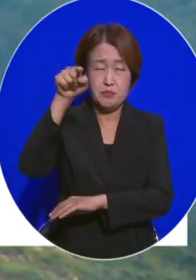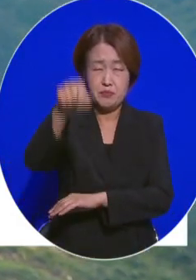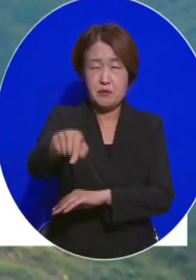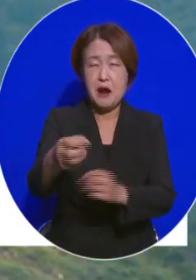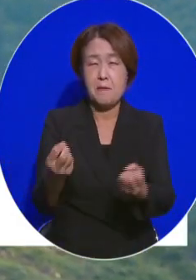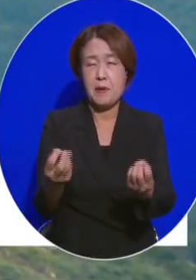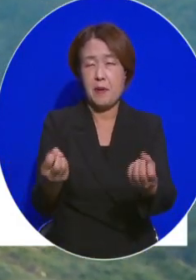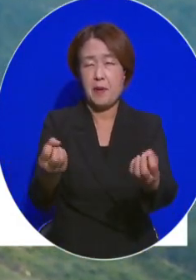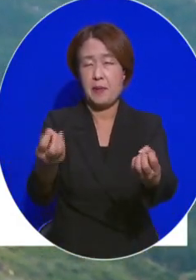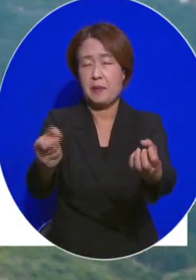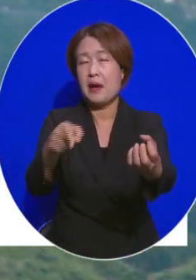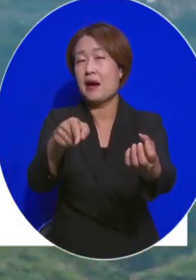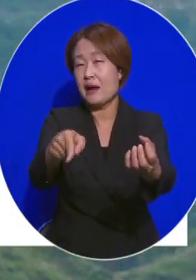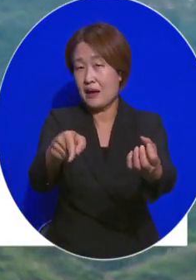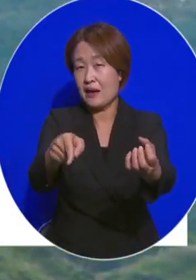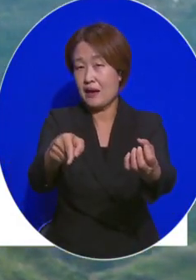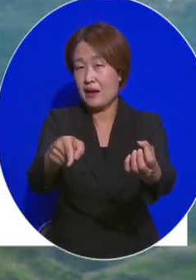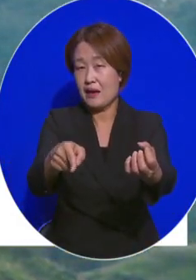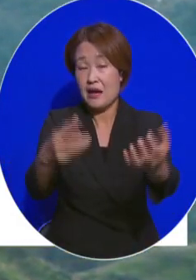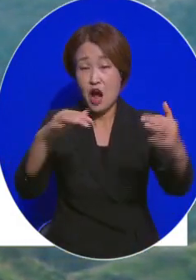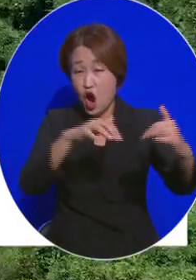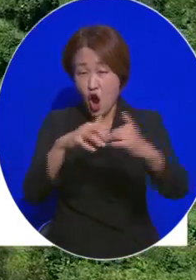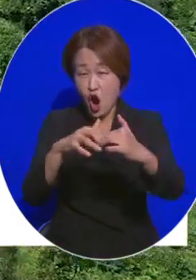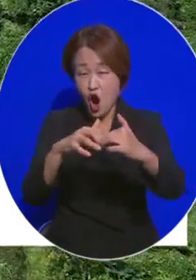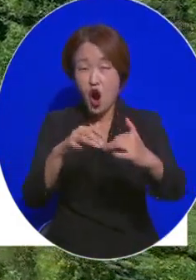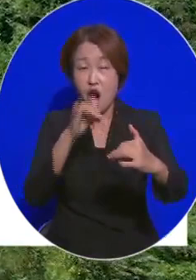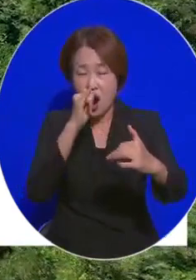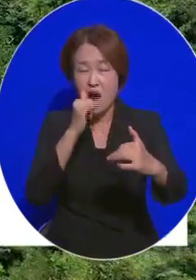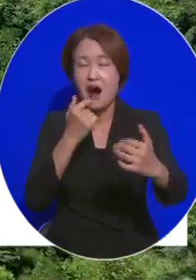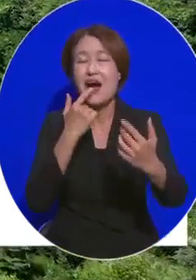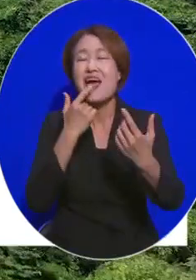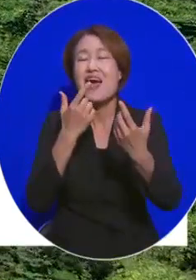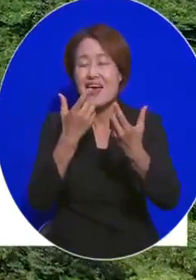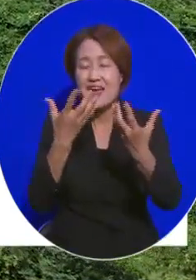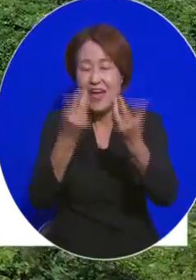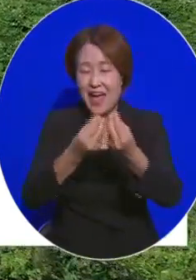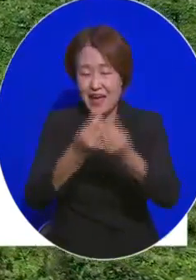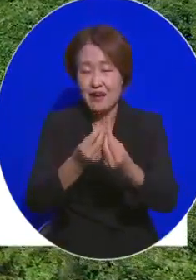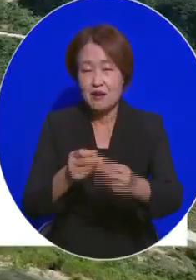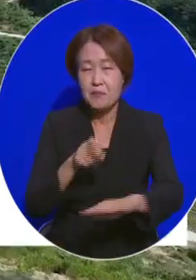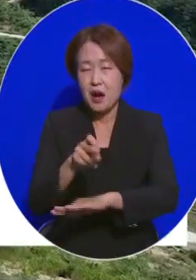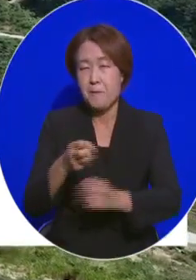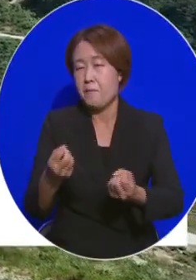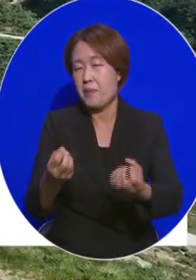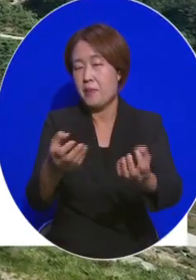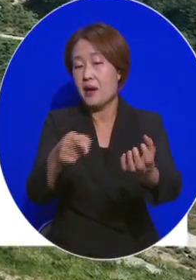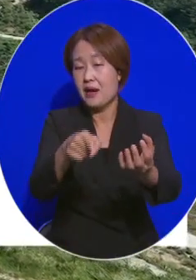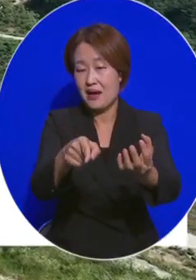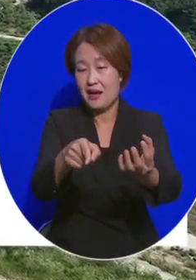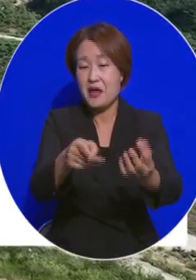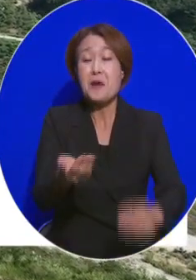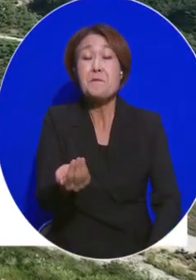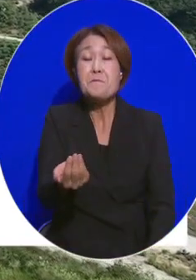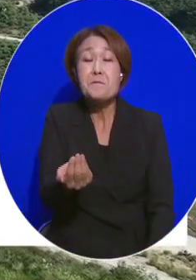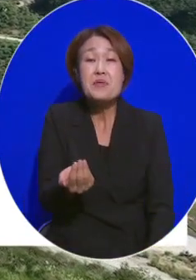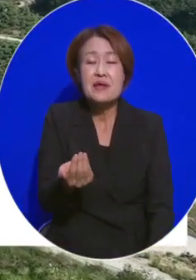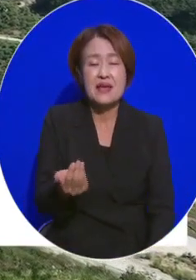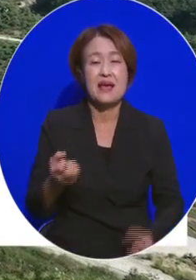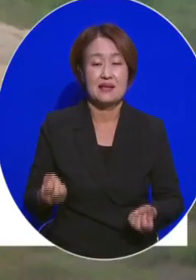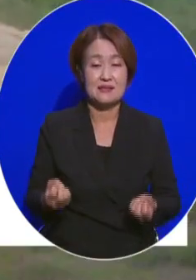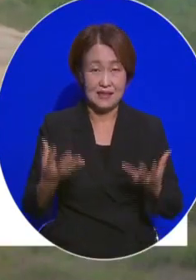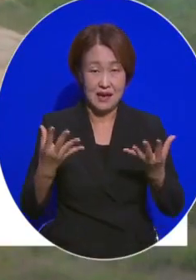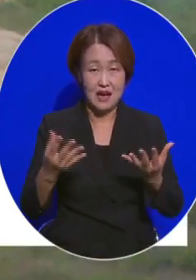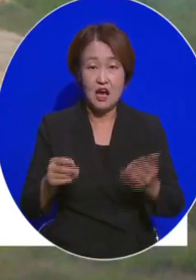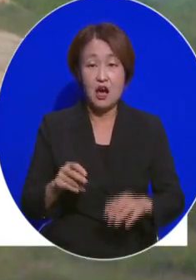타격해 가상의 적진을 초토화시킵니다. 육군이 대한민국 방위산업전시회 사전 행사로 경기도